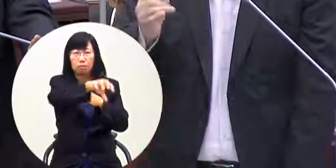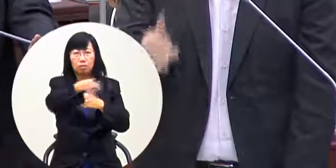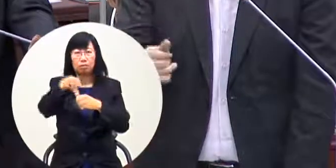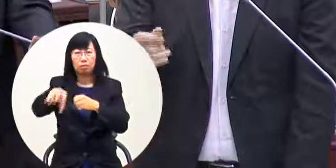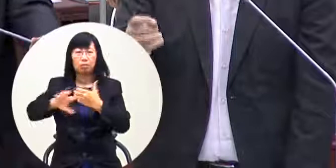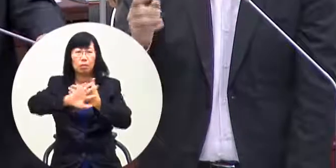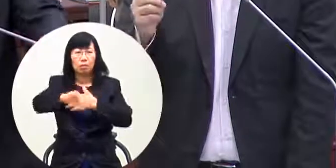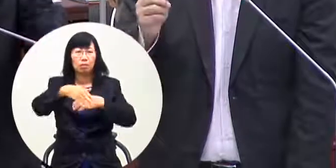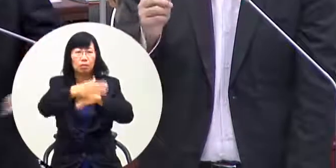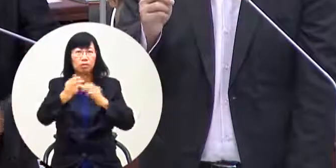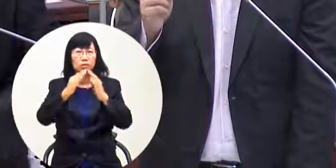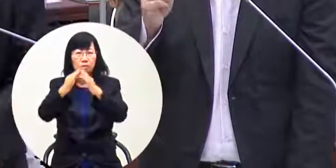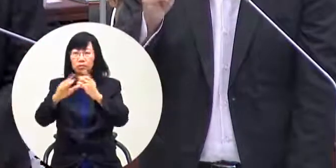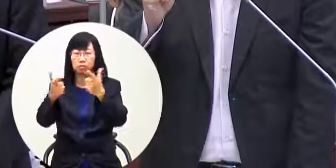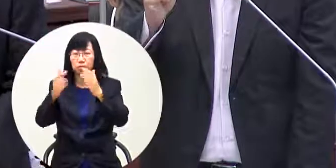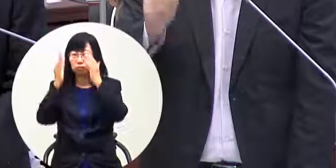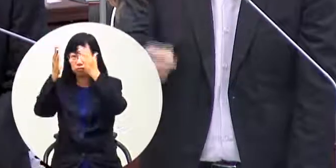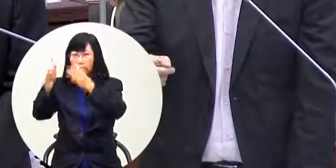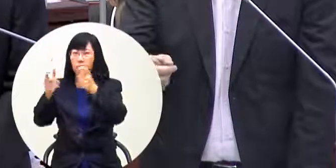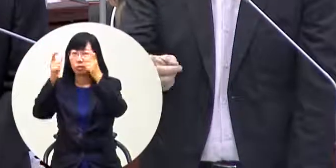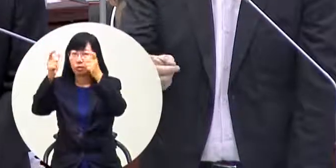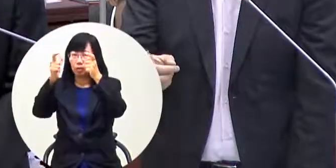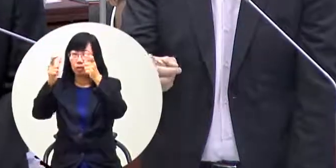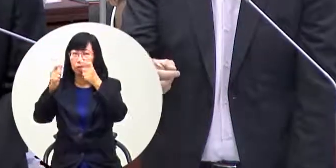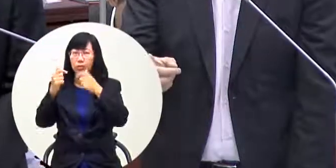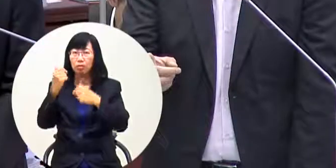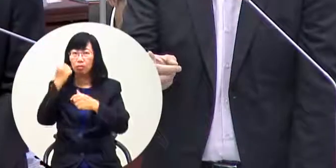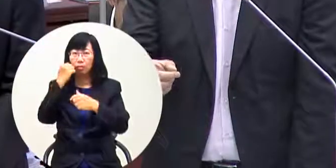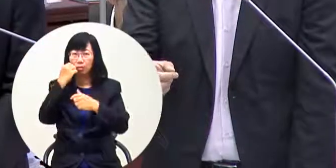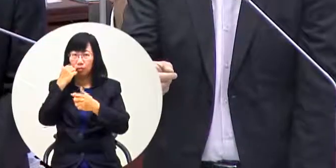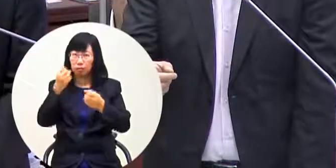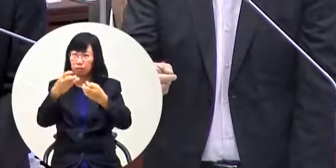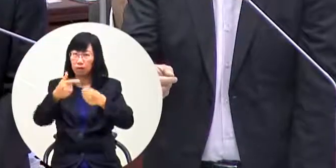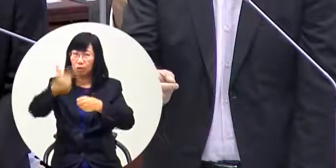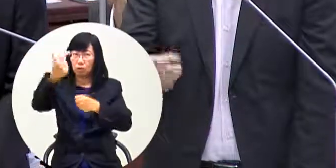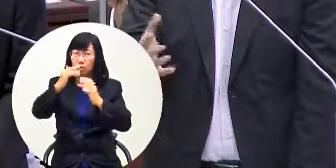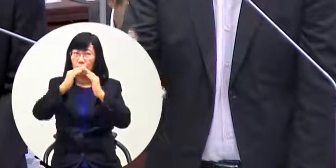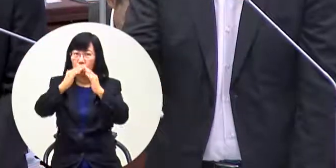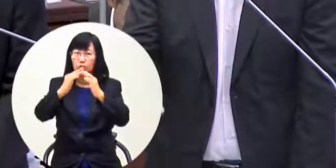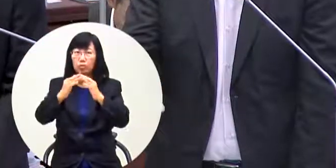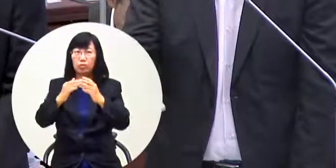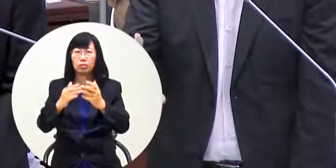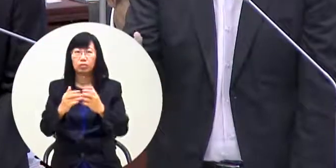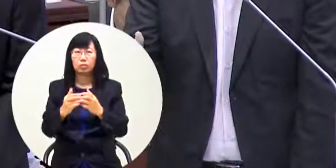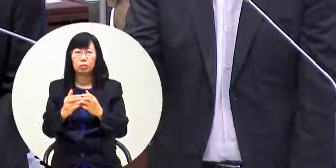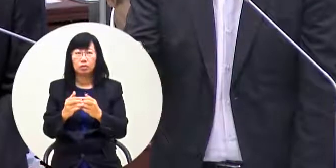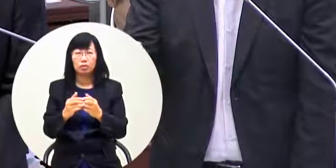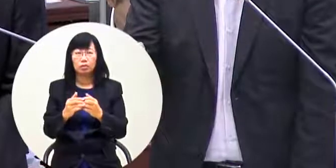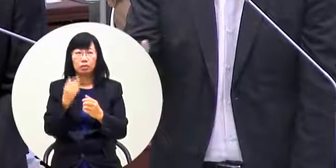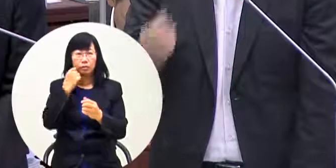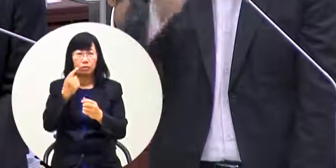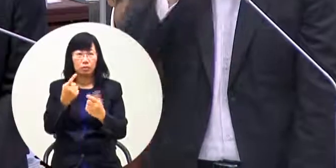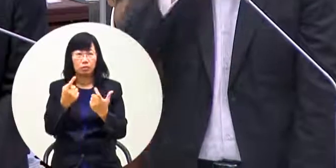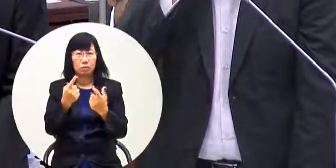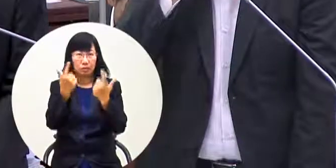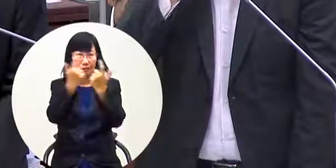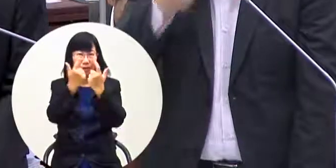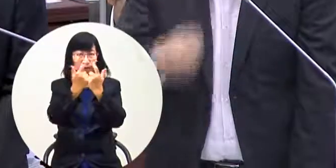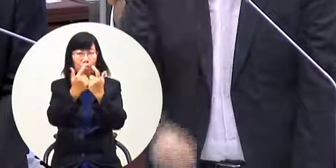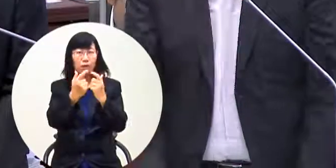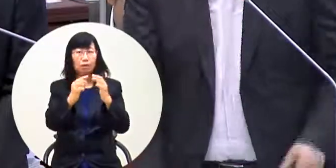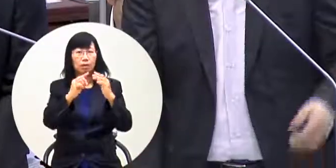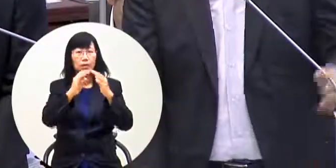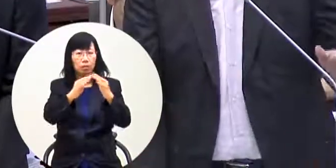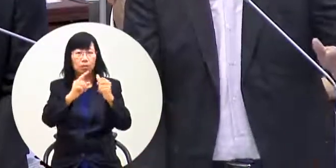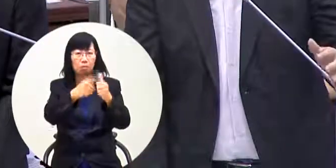甚至在六都里面，就是我说它台北市一个独大，然后其他五小，这种畸形的状况，我想这